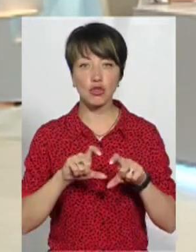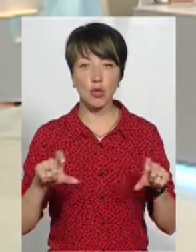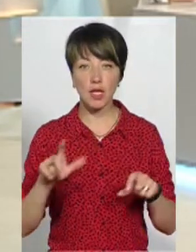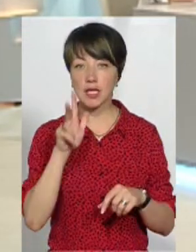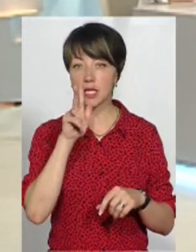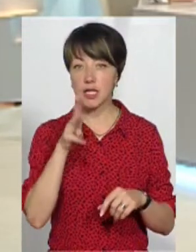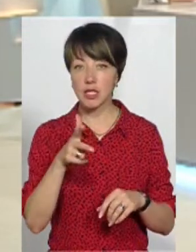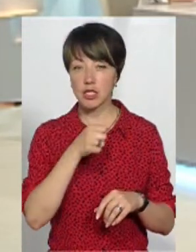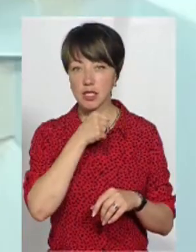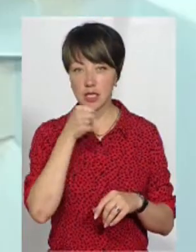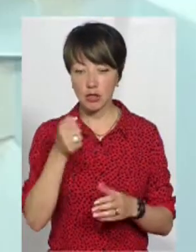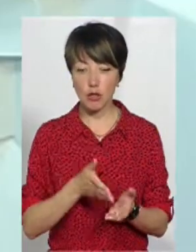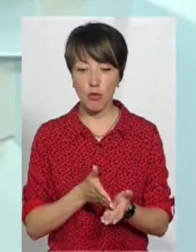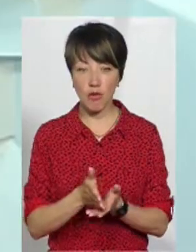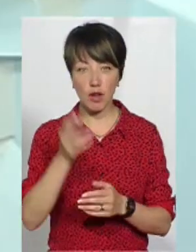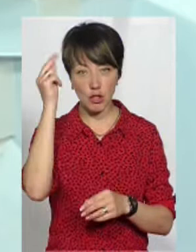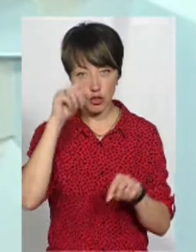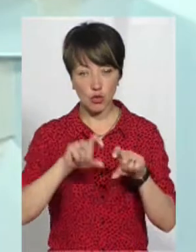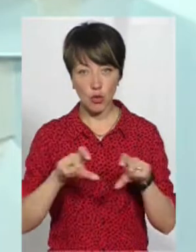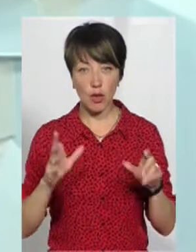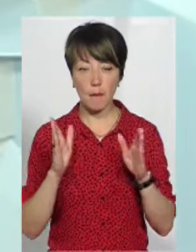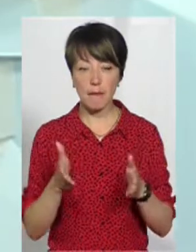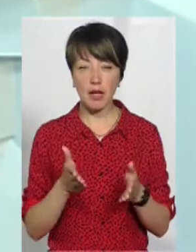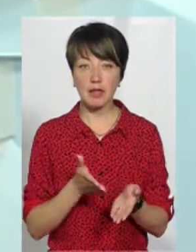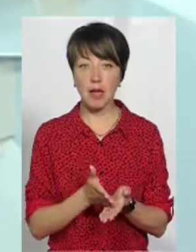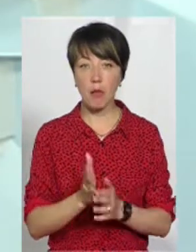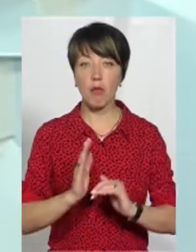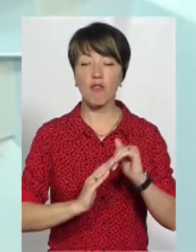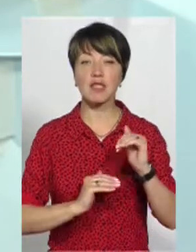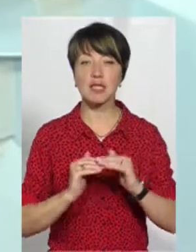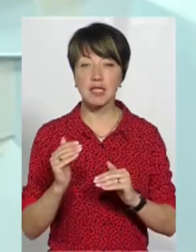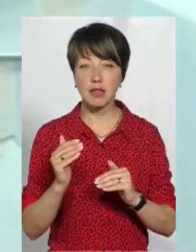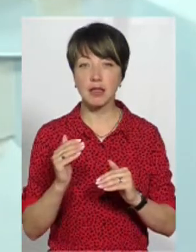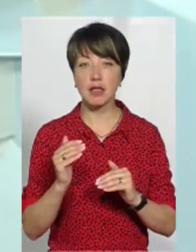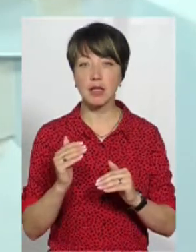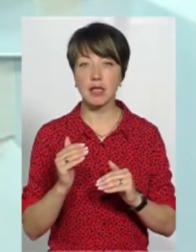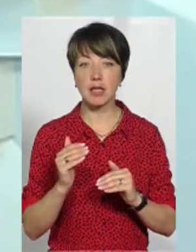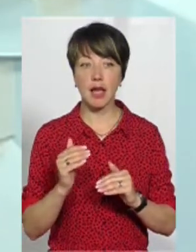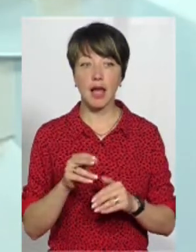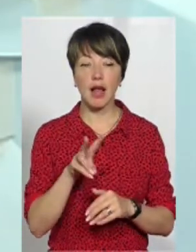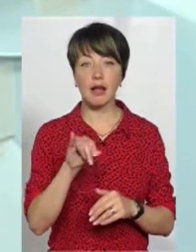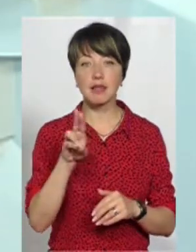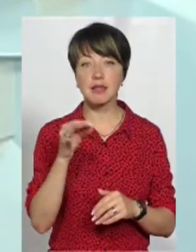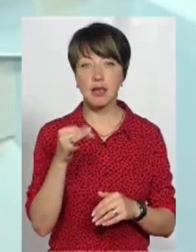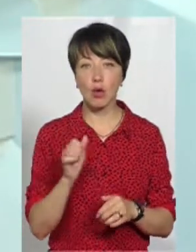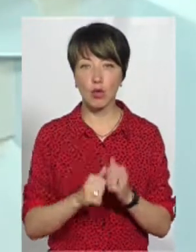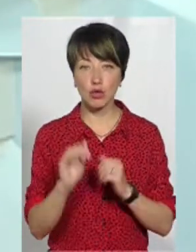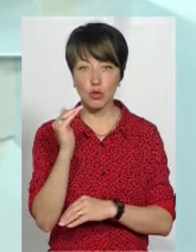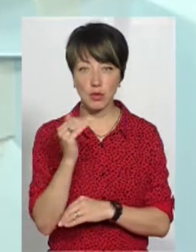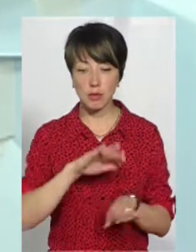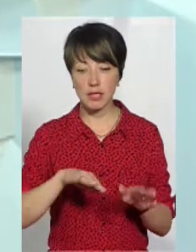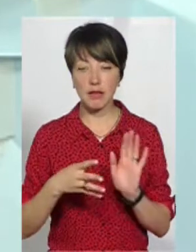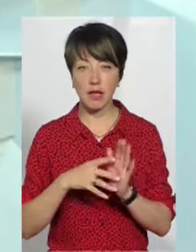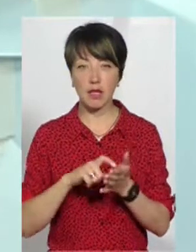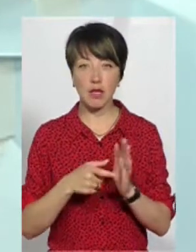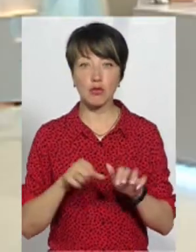школи трирічна старша профільна школа буде мати напрямок професійних ліцеїв. І кожен учень після